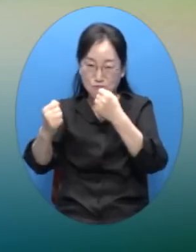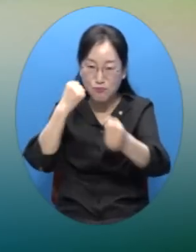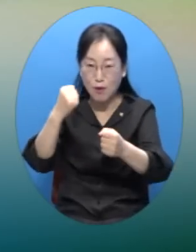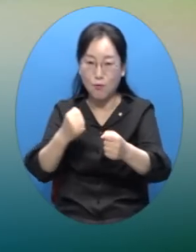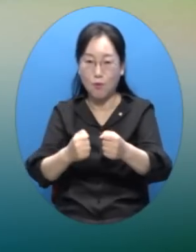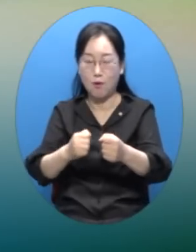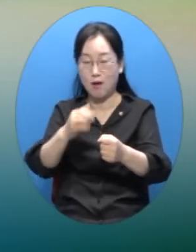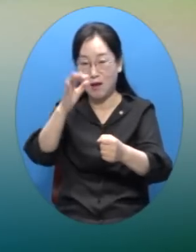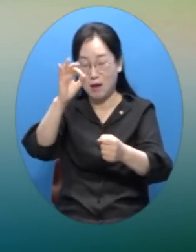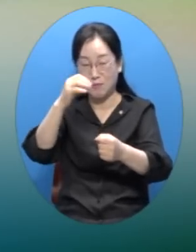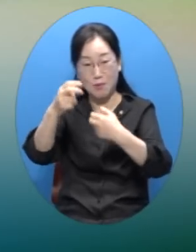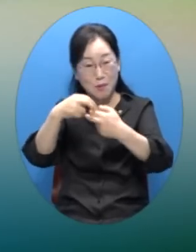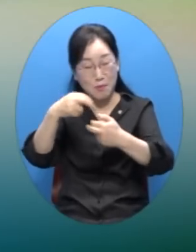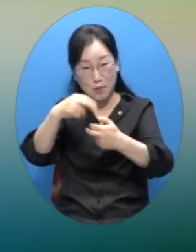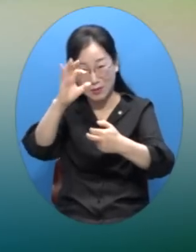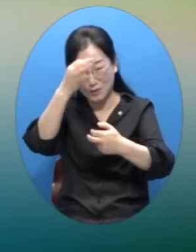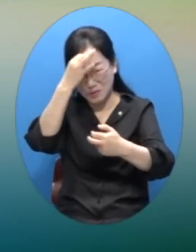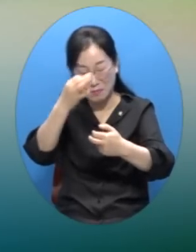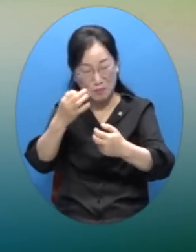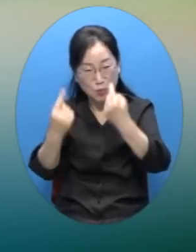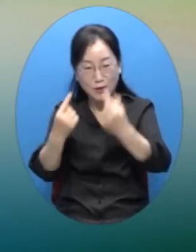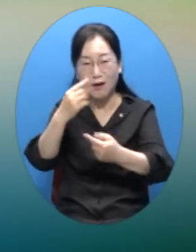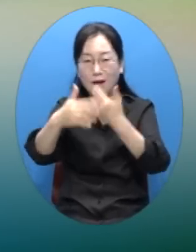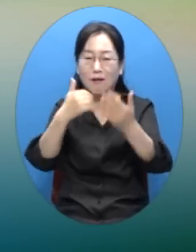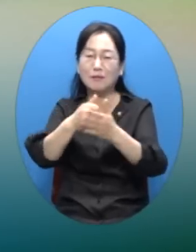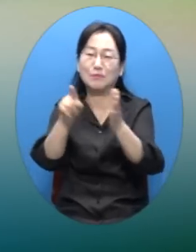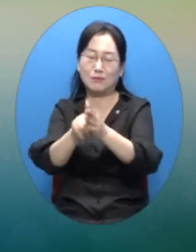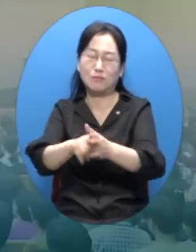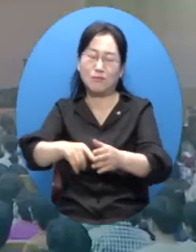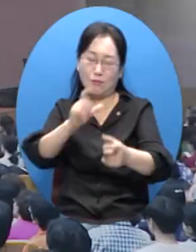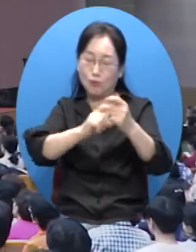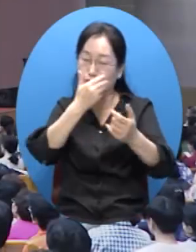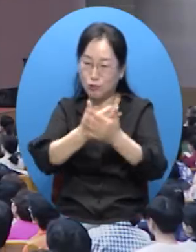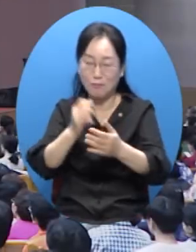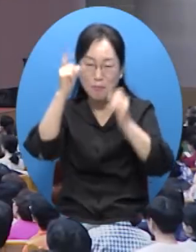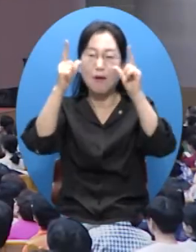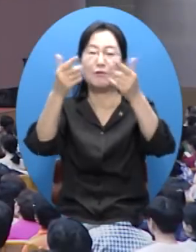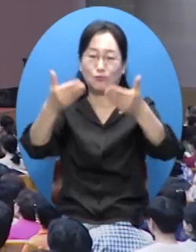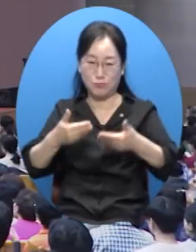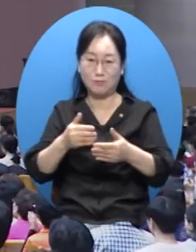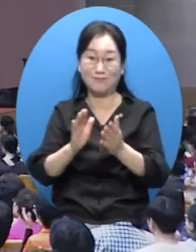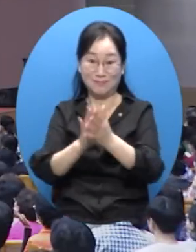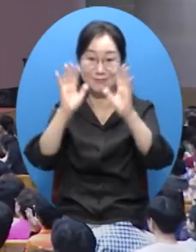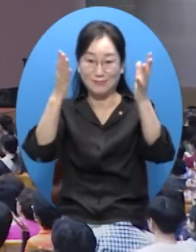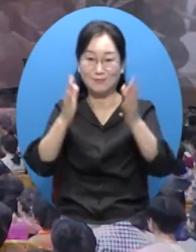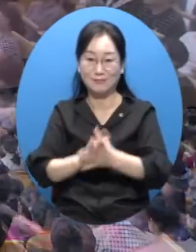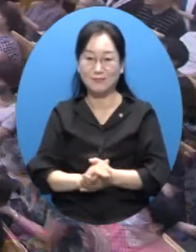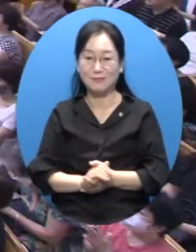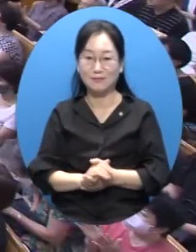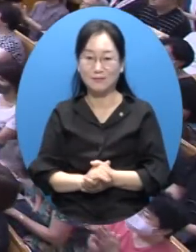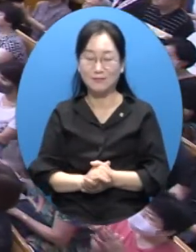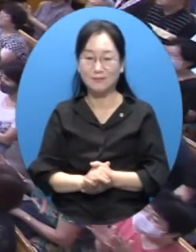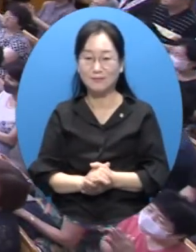무엇보다 중요하다는 것을 깨닫게 해주셨습니다. 할렐루야!